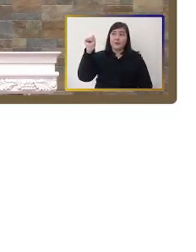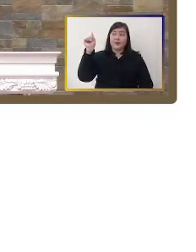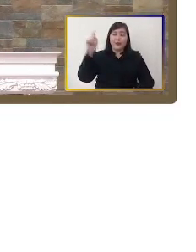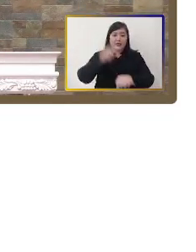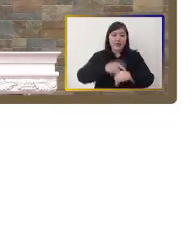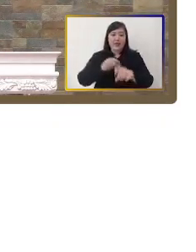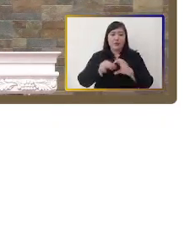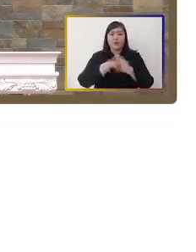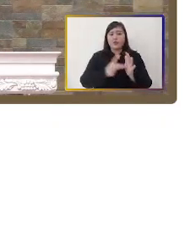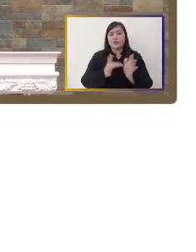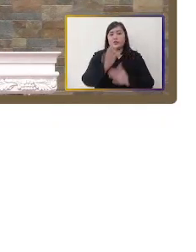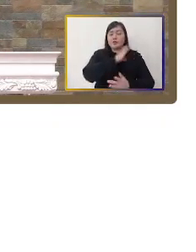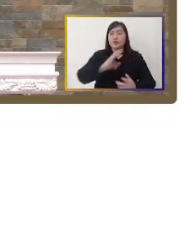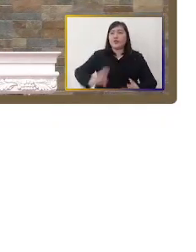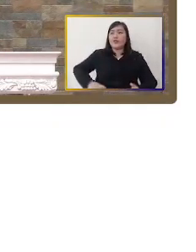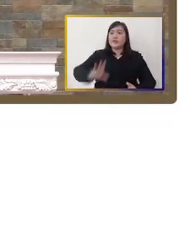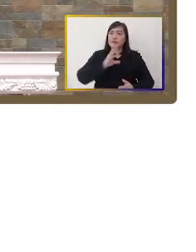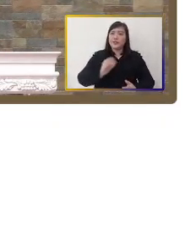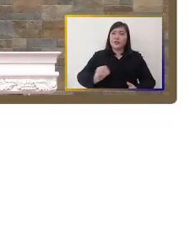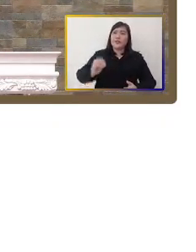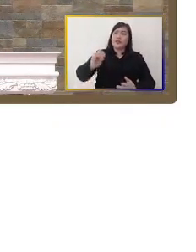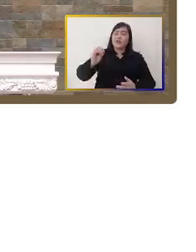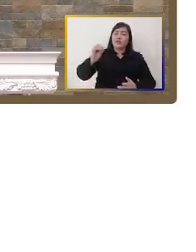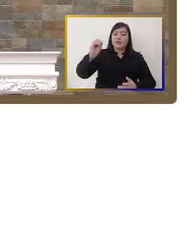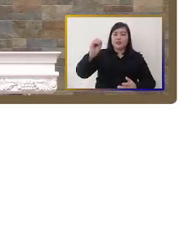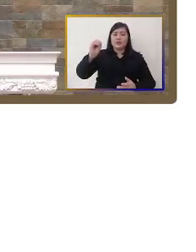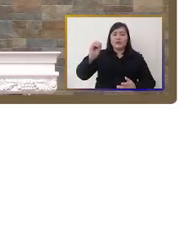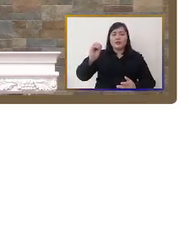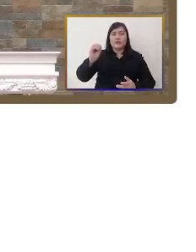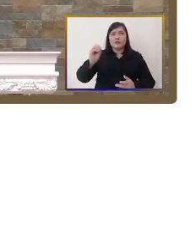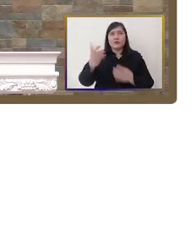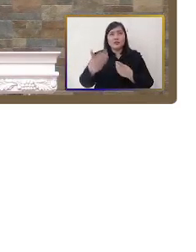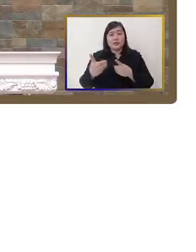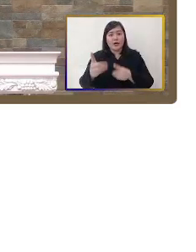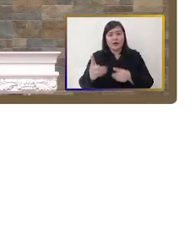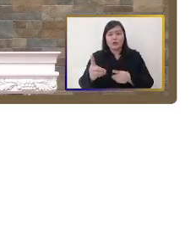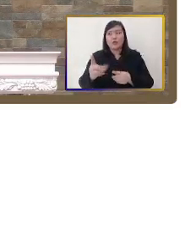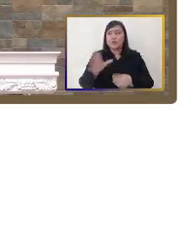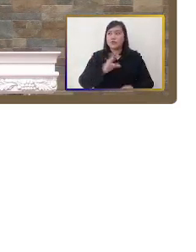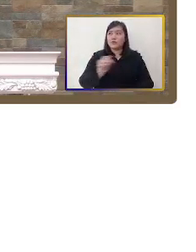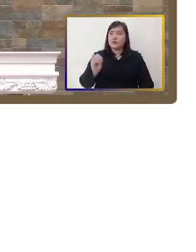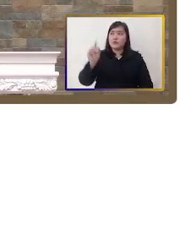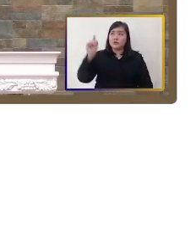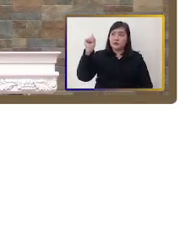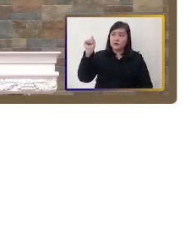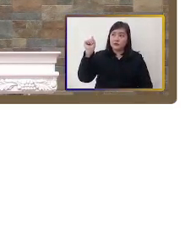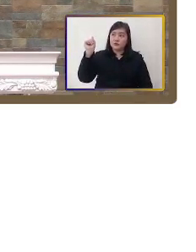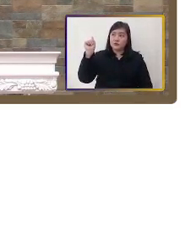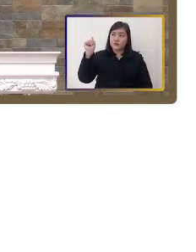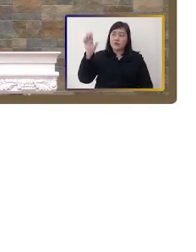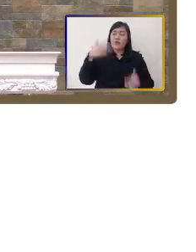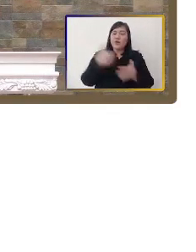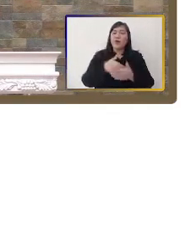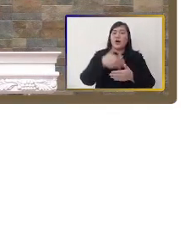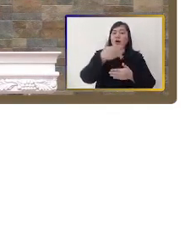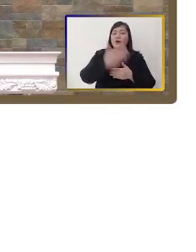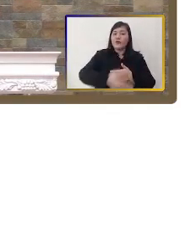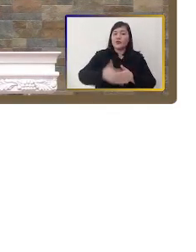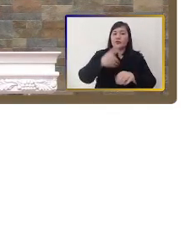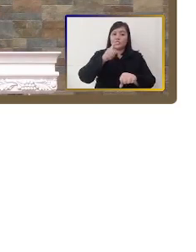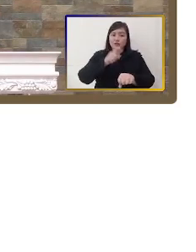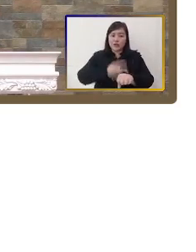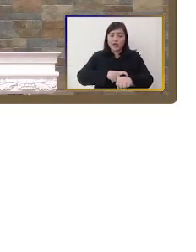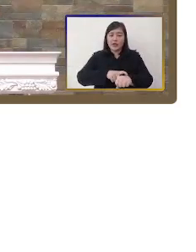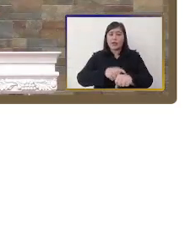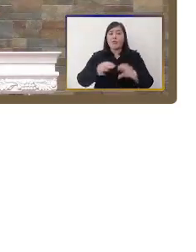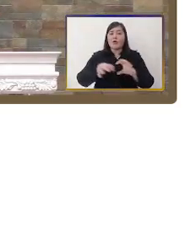mga apostles. 0 to 100 AD. Andiyan yung post-apostolic. Yan dyan po ibig sabihin yung pagtatapos